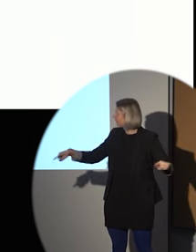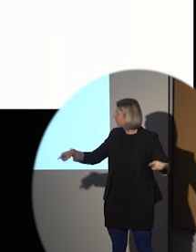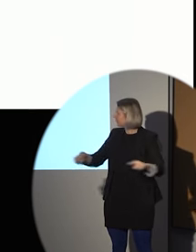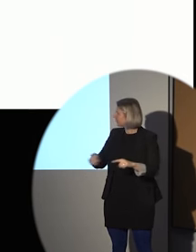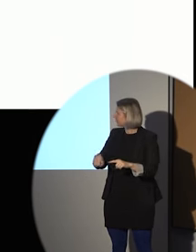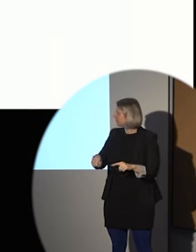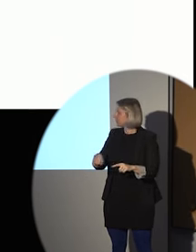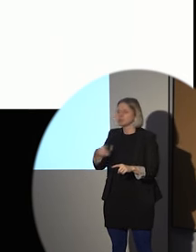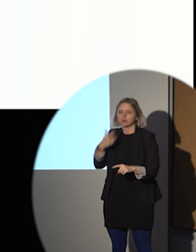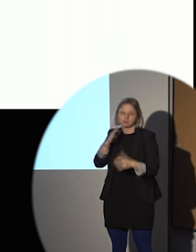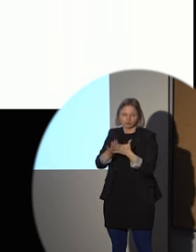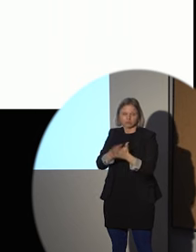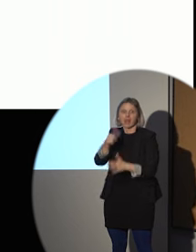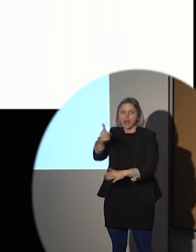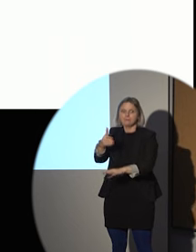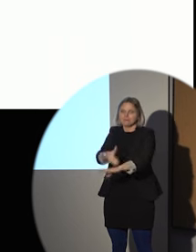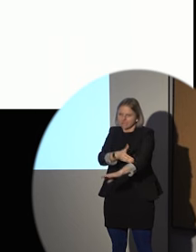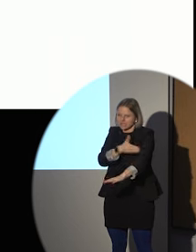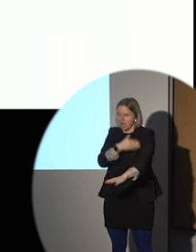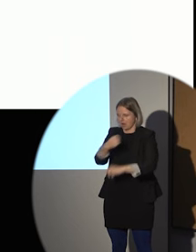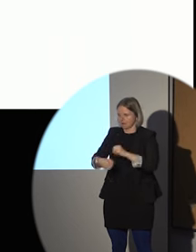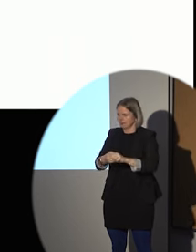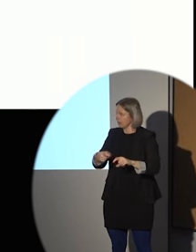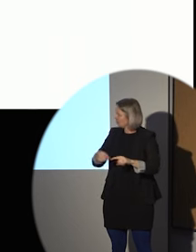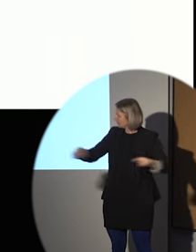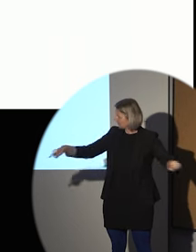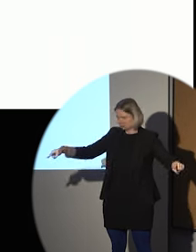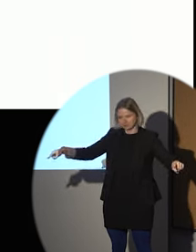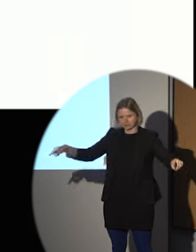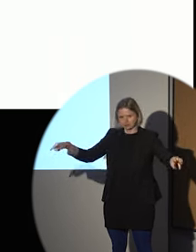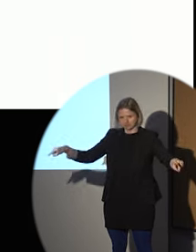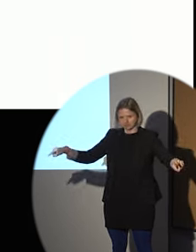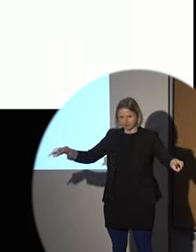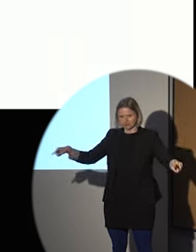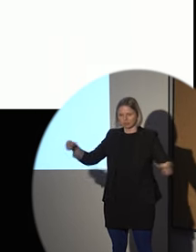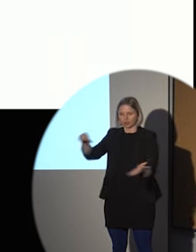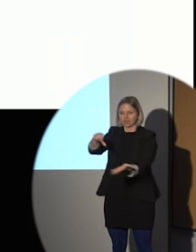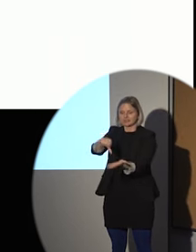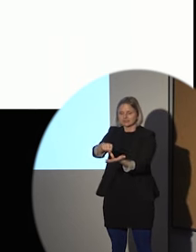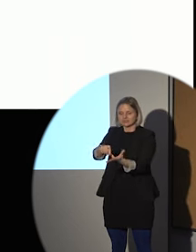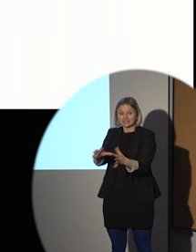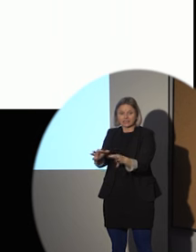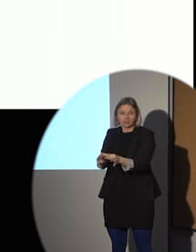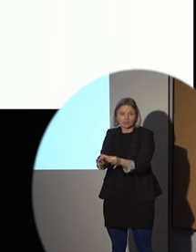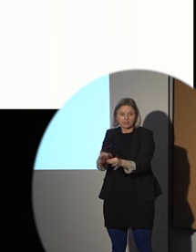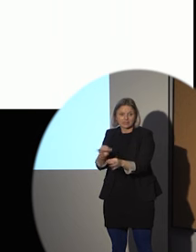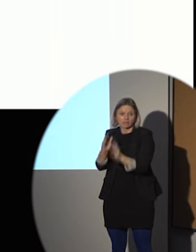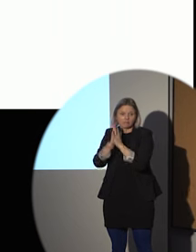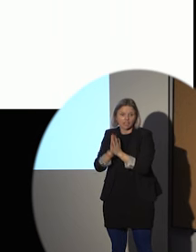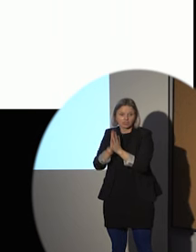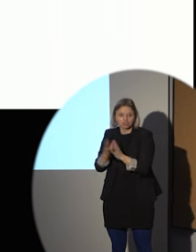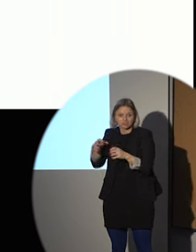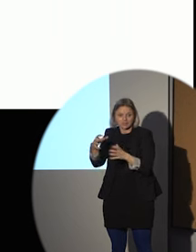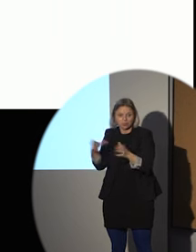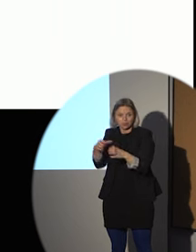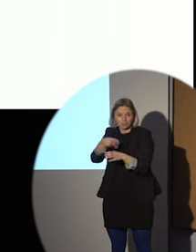milliard d'années-lumière. Et là, ce que vous voyez ici, on a mis au centre, on a mis l'amas de la Vierge, puisque c'est là où nous sommes très proches de